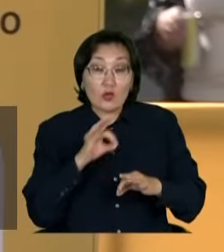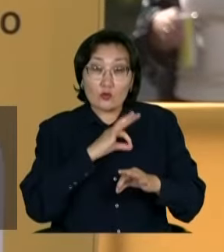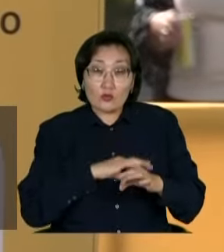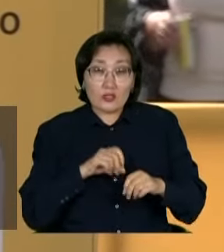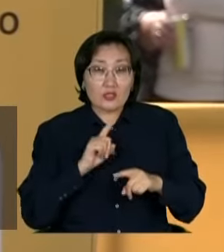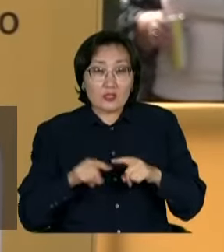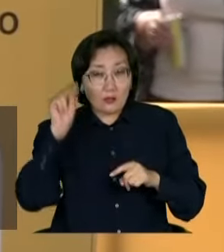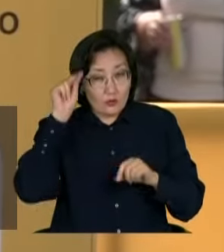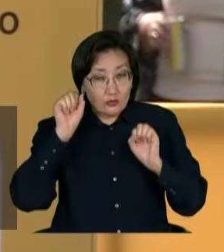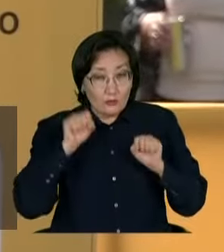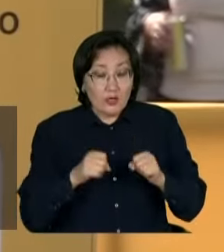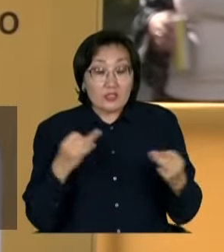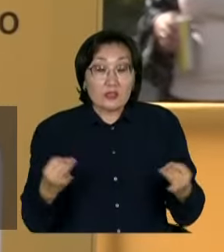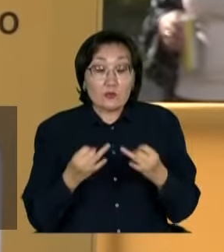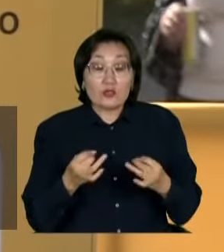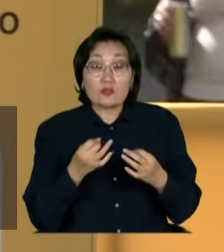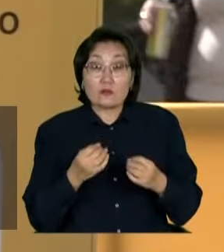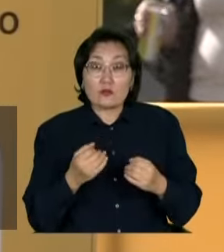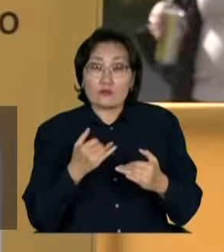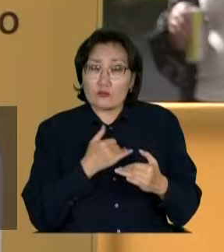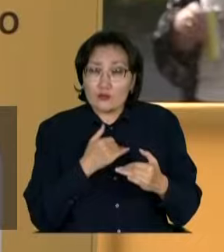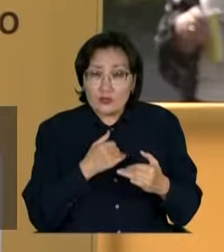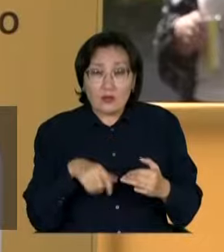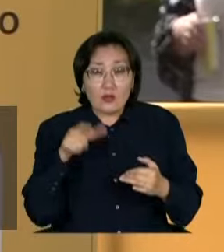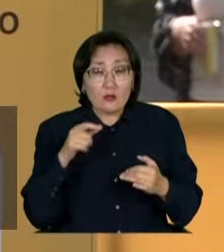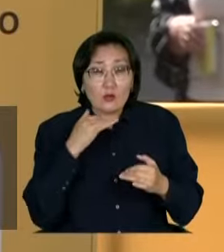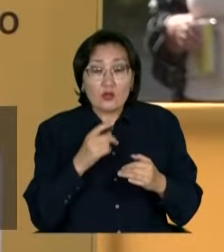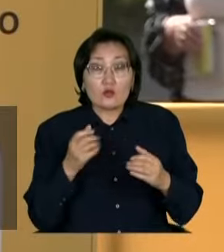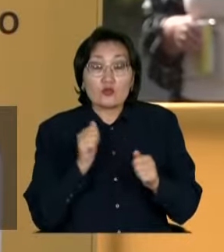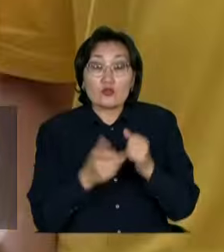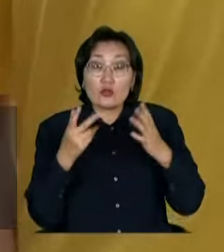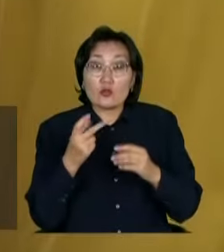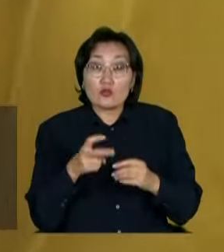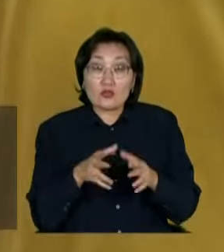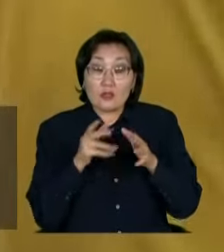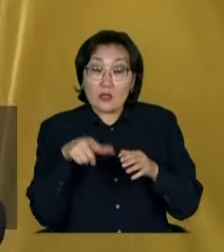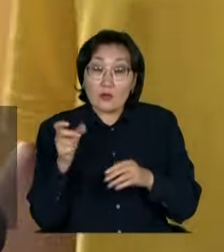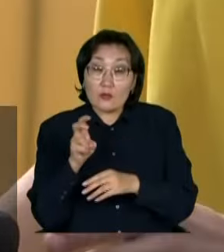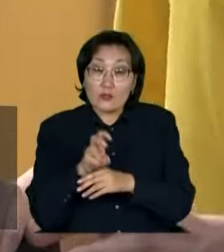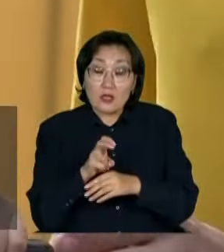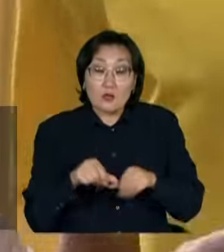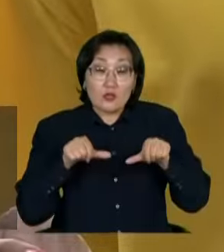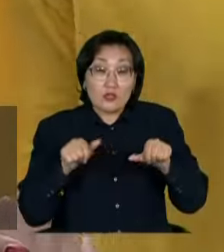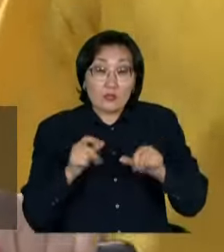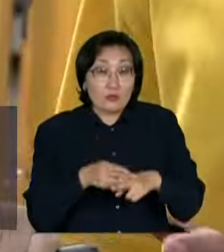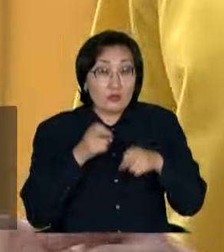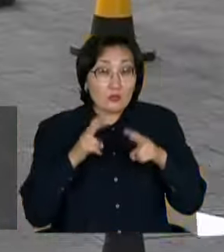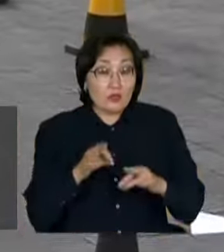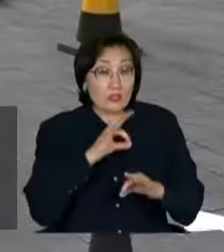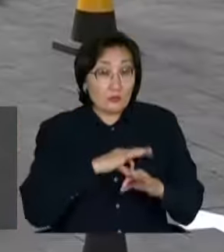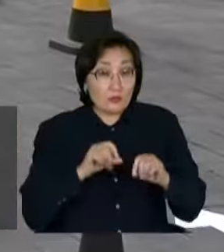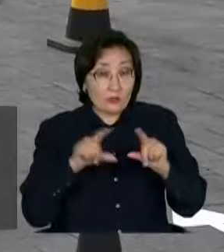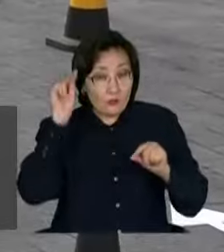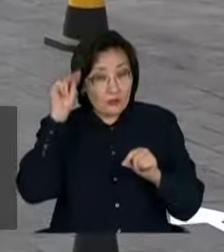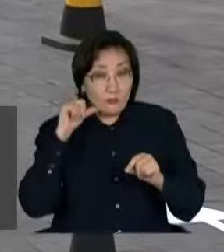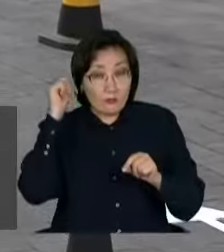жылдам үйрене алады. Қызығушылық танытатындар көп. Күнделікті 200-ден аса адам келеді. Айта кетейін, самокаттарды қауіпсіз жүргізу мектебі